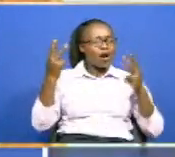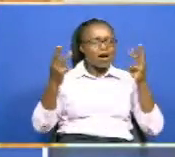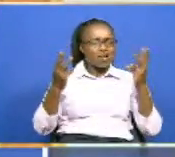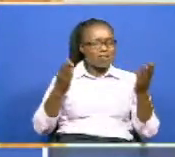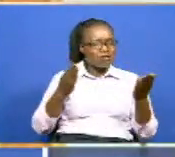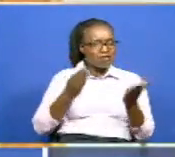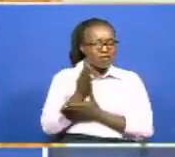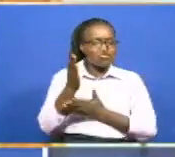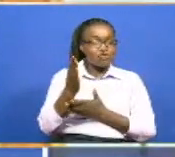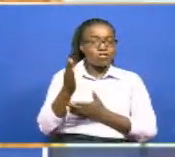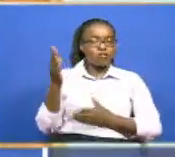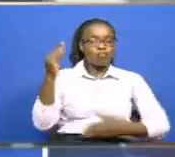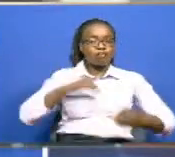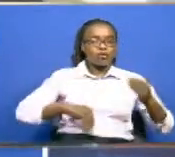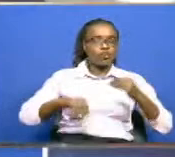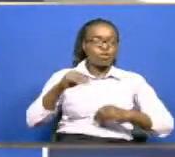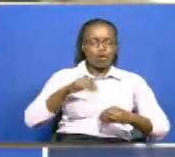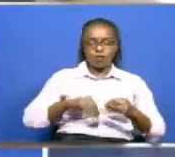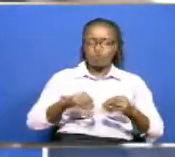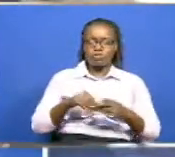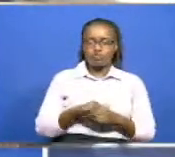dhidi ya ufisadi.